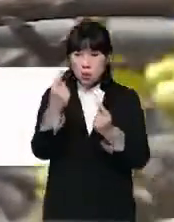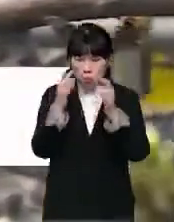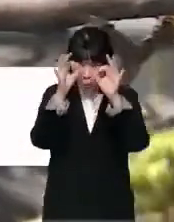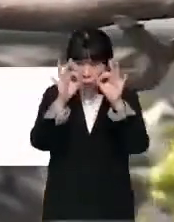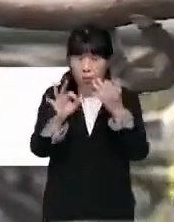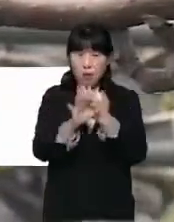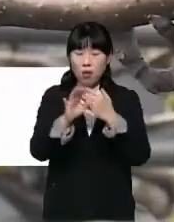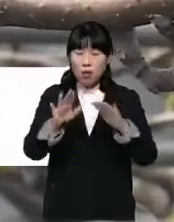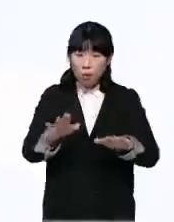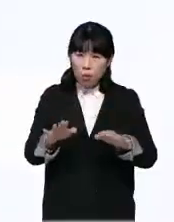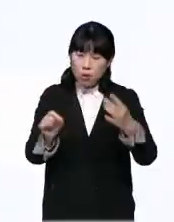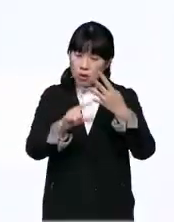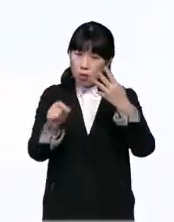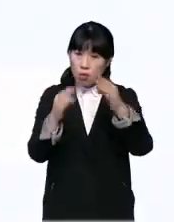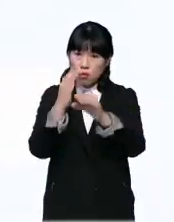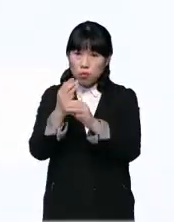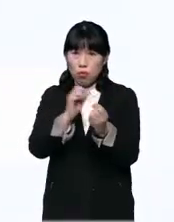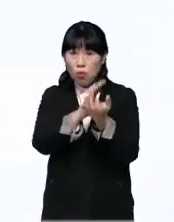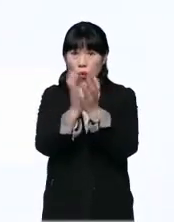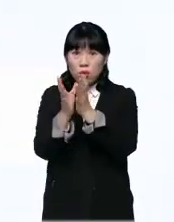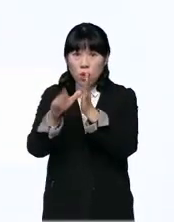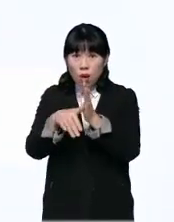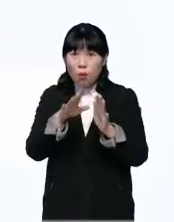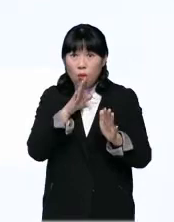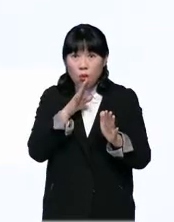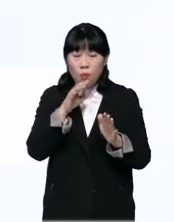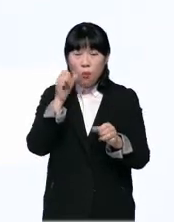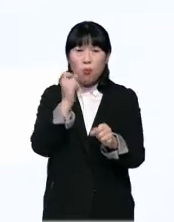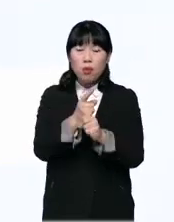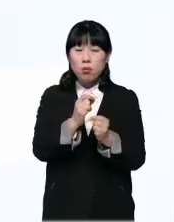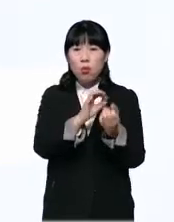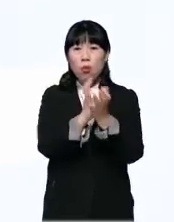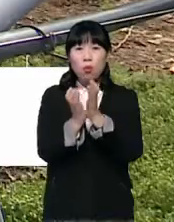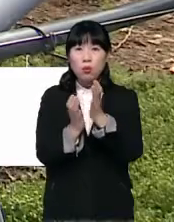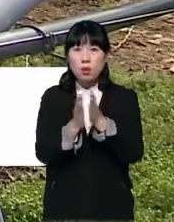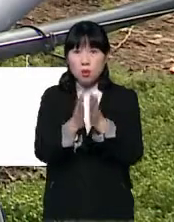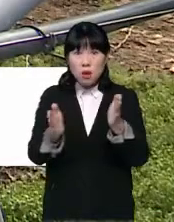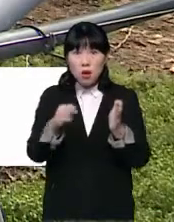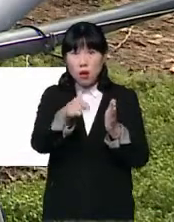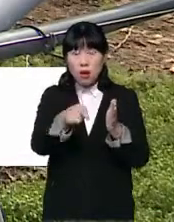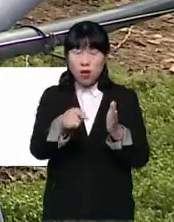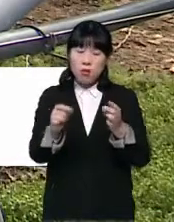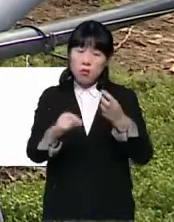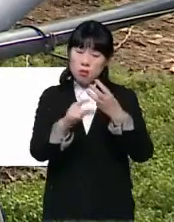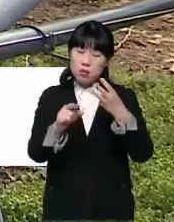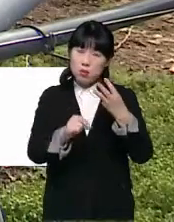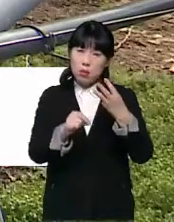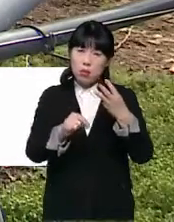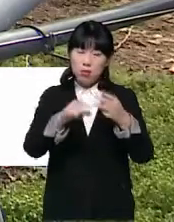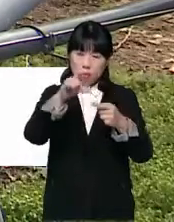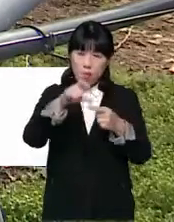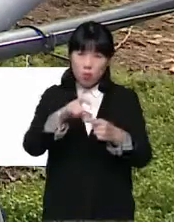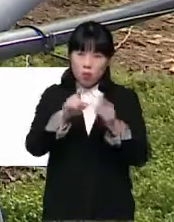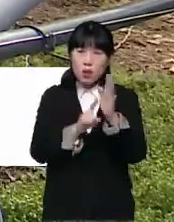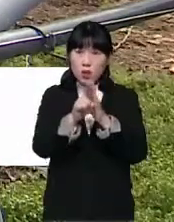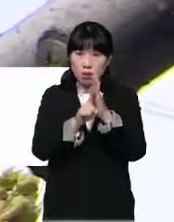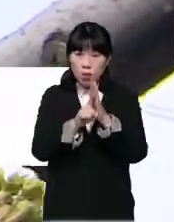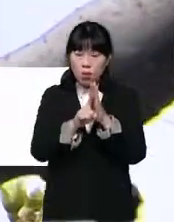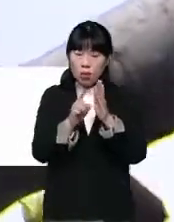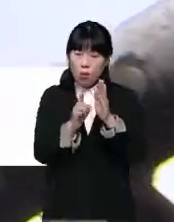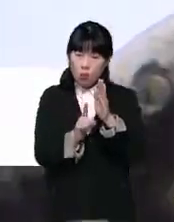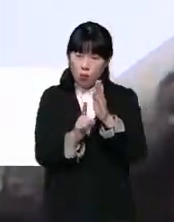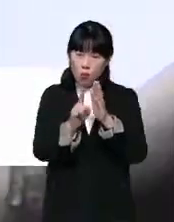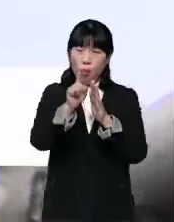배꽃이 벌써 피기 시작했기 때문입니다 3월 평균기온이 평년보다 3도 이상 따뜻해 개화시기가